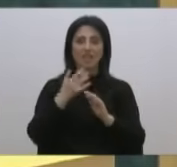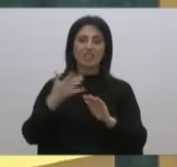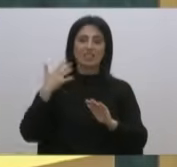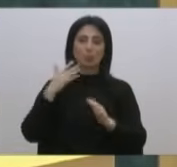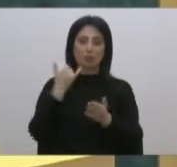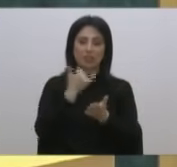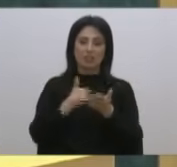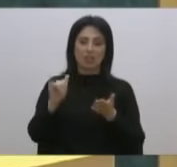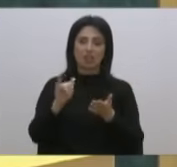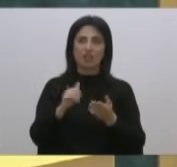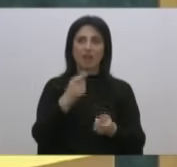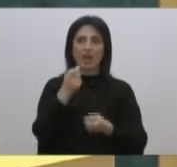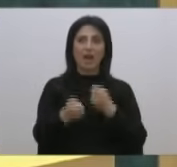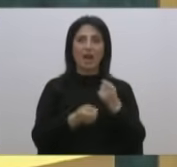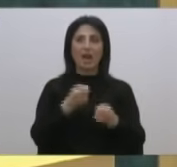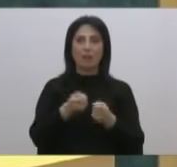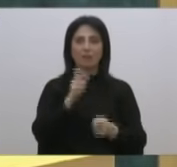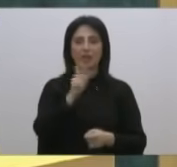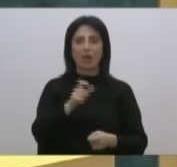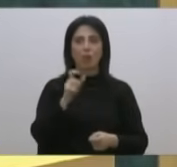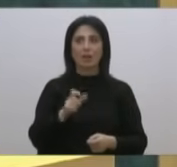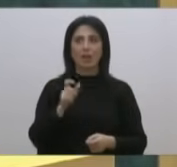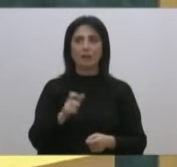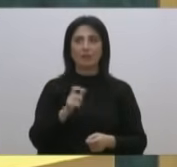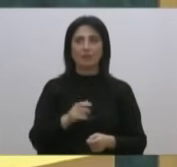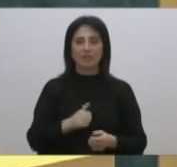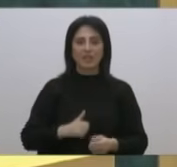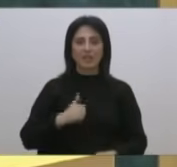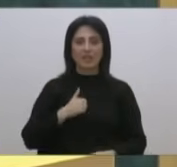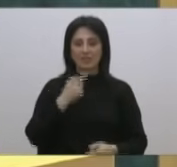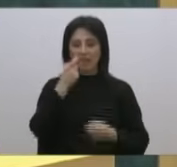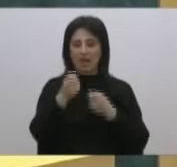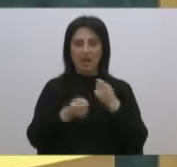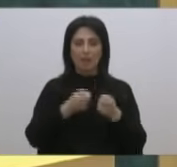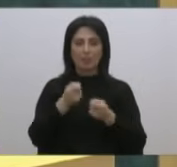წარსული წაშალეს, ელემენტარული ადამიანური ღირსების